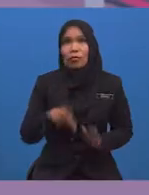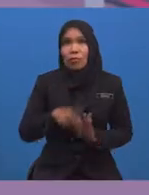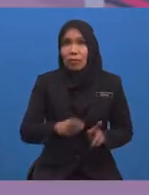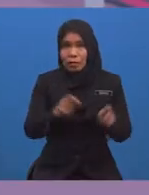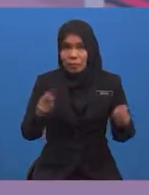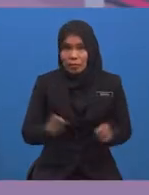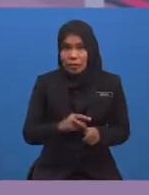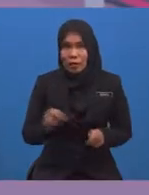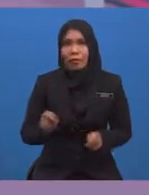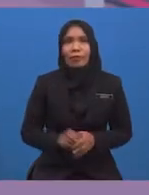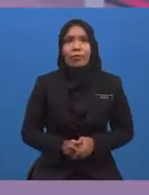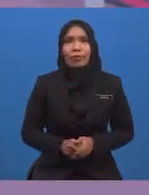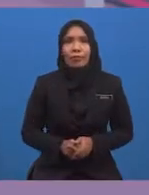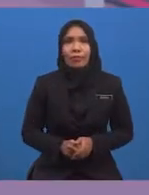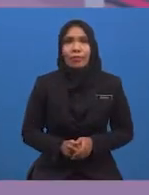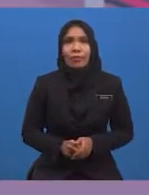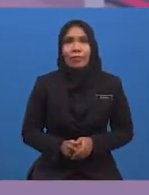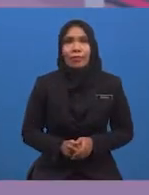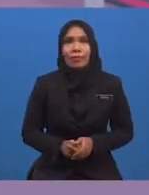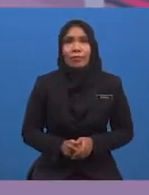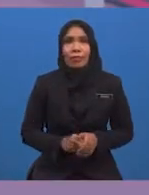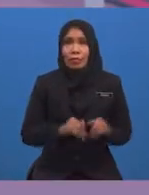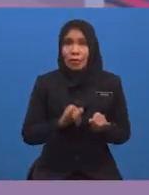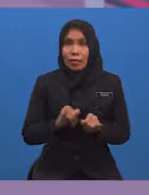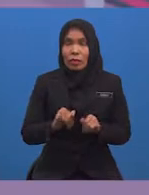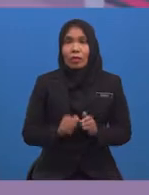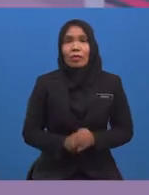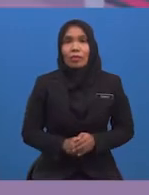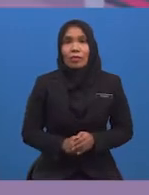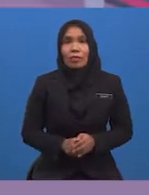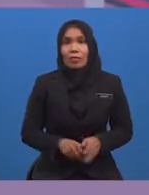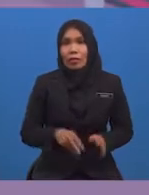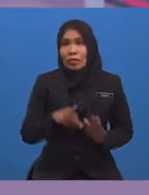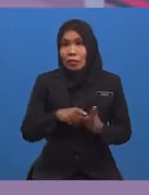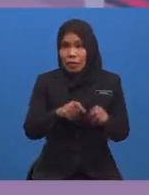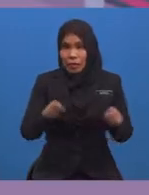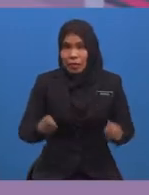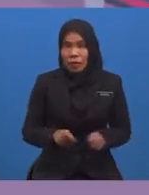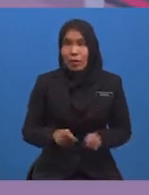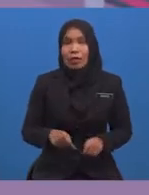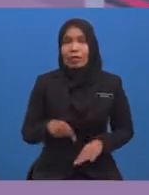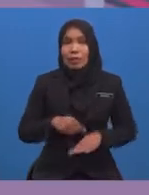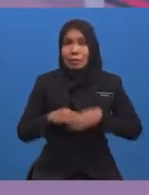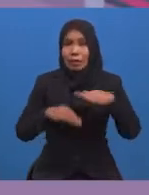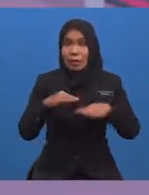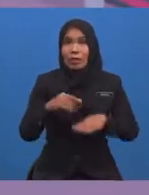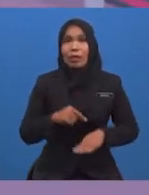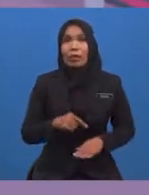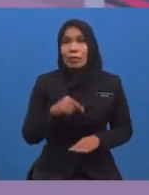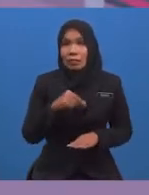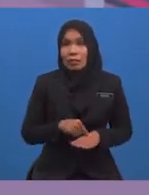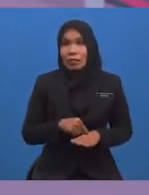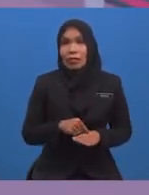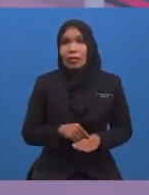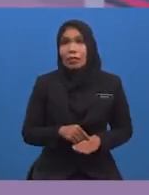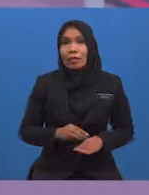Cuba murid-murid bayangkan sekiranya pertempatan dibina di kawasan tanah tinggi. Apakah kemungkinan